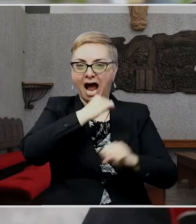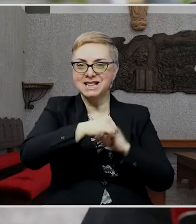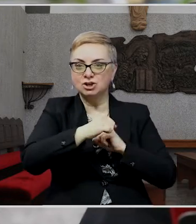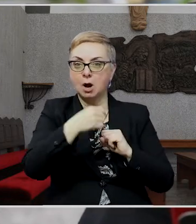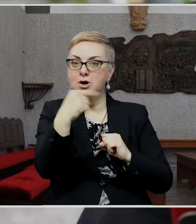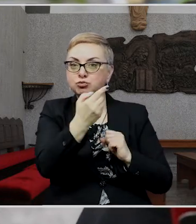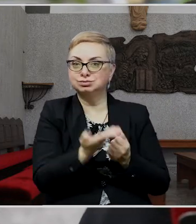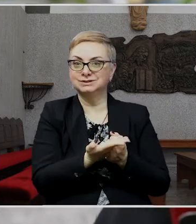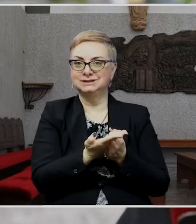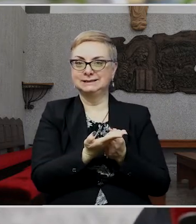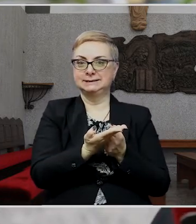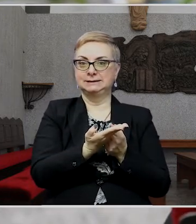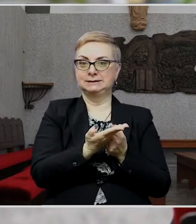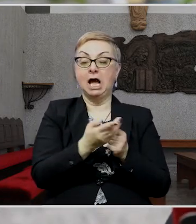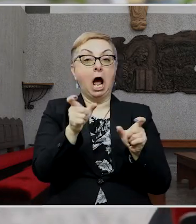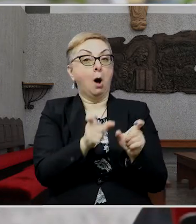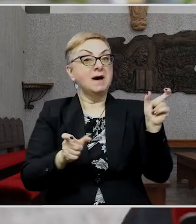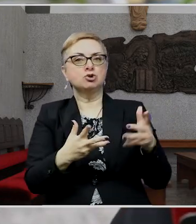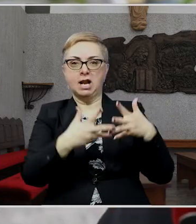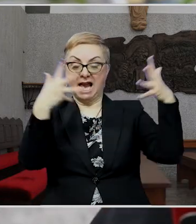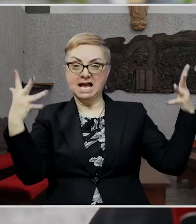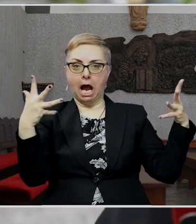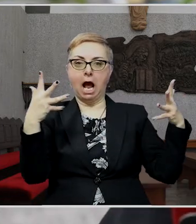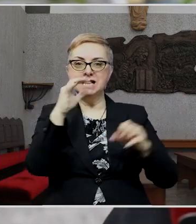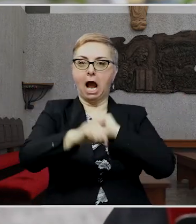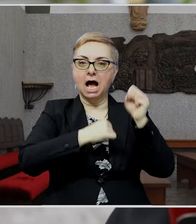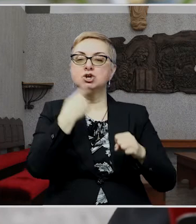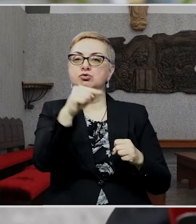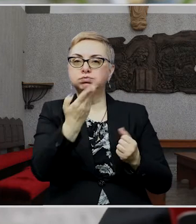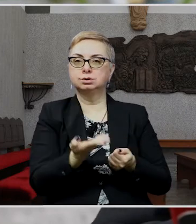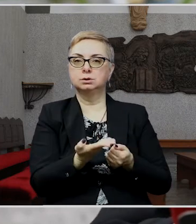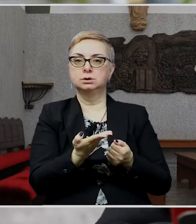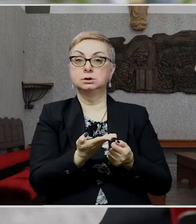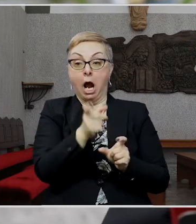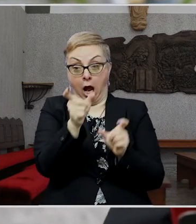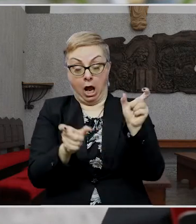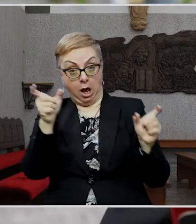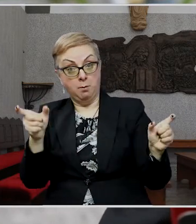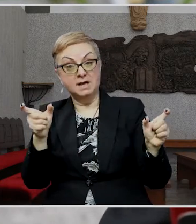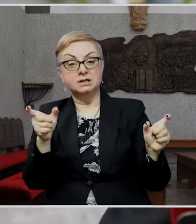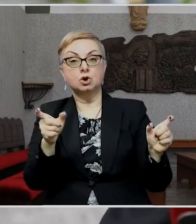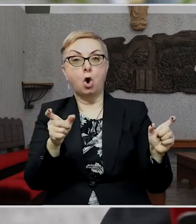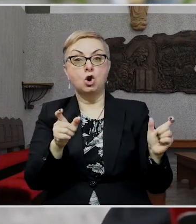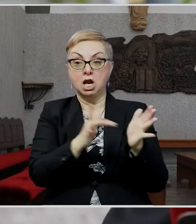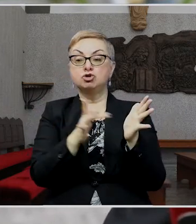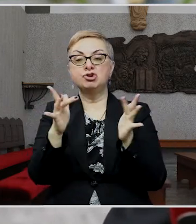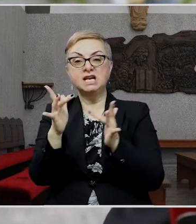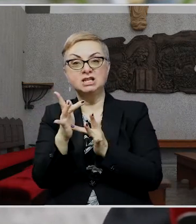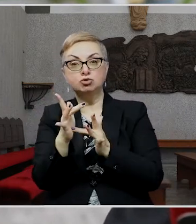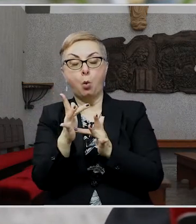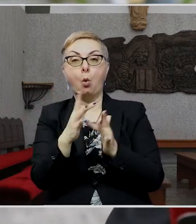l'atteggiamento proprio dei grandi l'atteggiamento di tutti coloro che ad imitazione di gesù